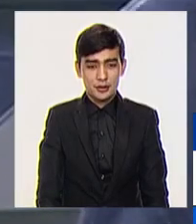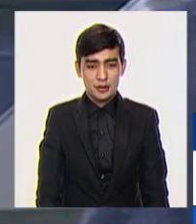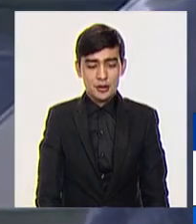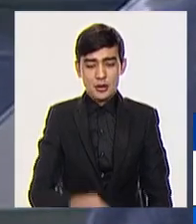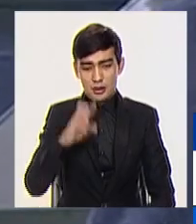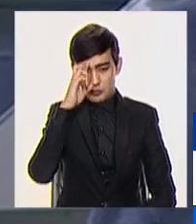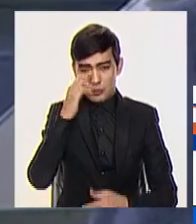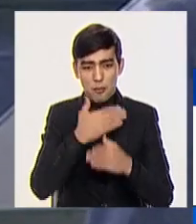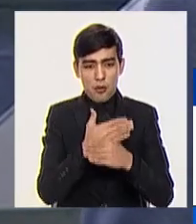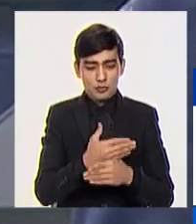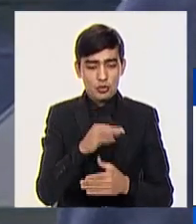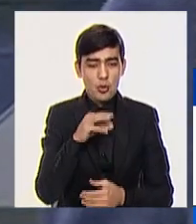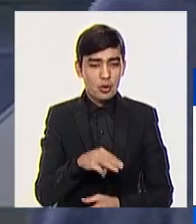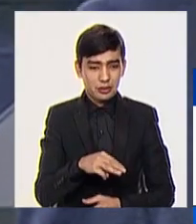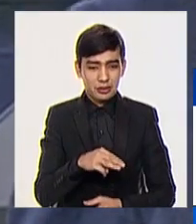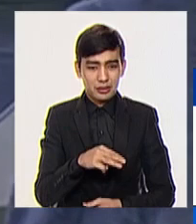Государственная помощь от